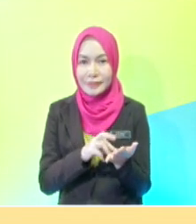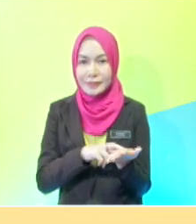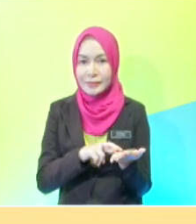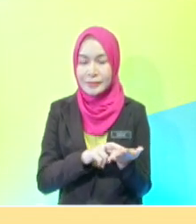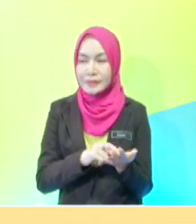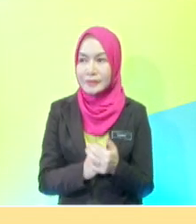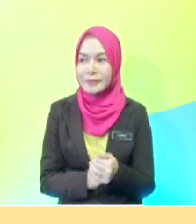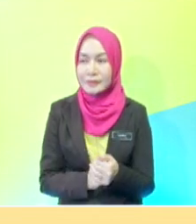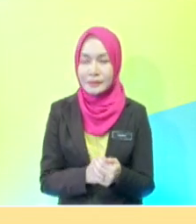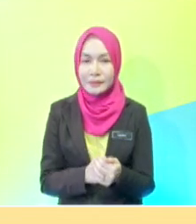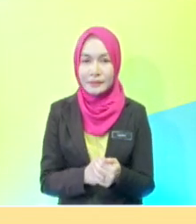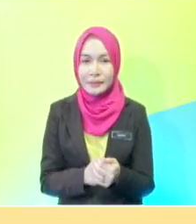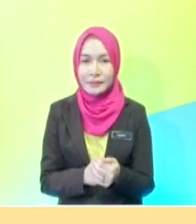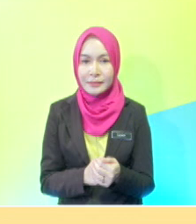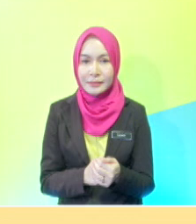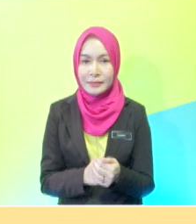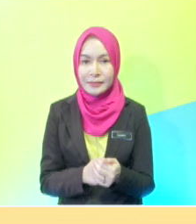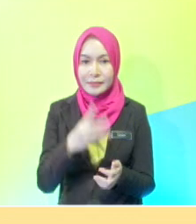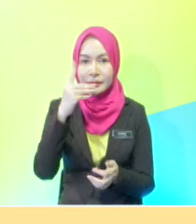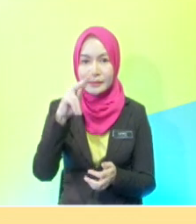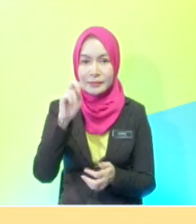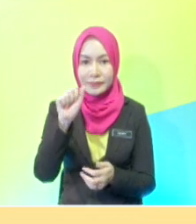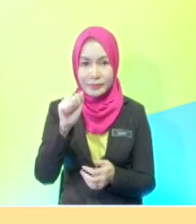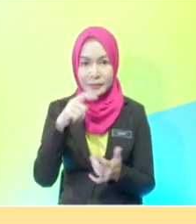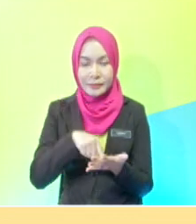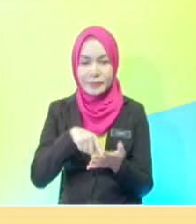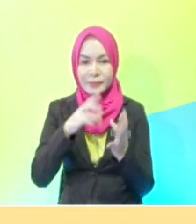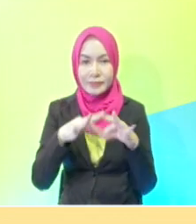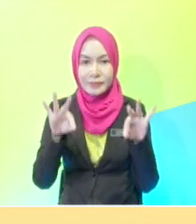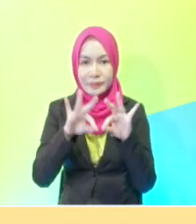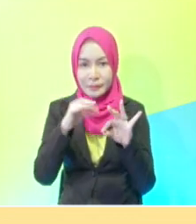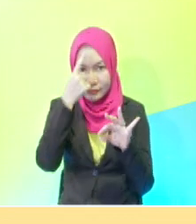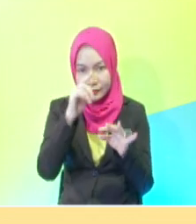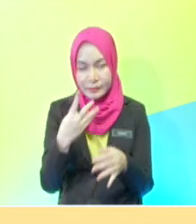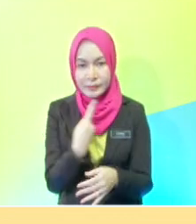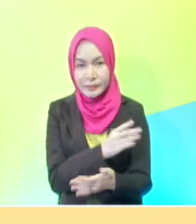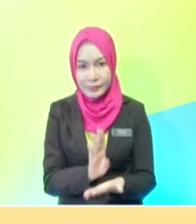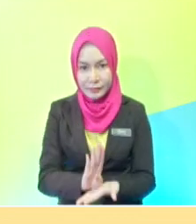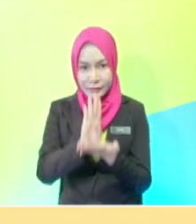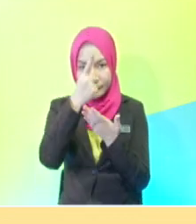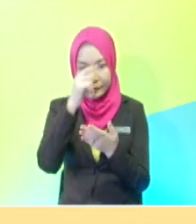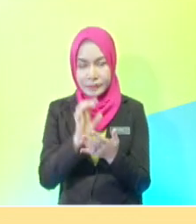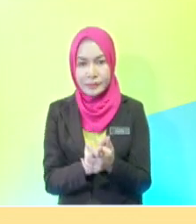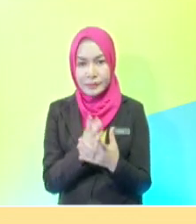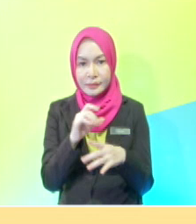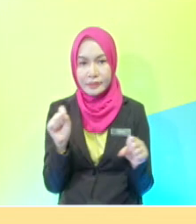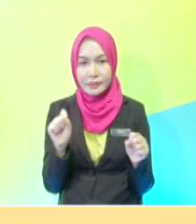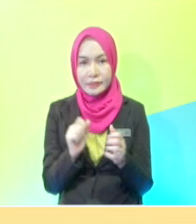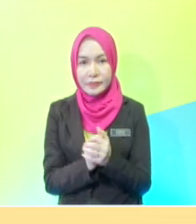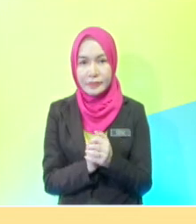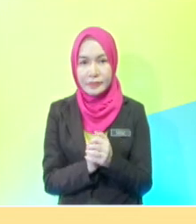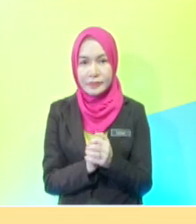penting untuk kita bantu kita kenal pasti bencana yang untuk Selesaikan masalah pertikaian